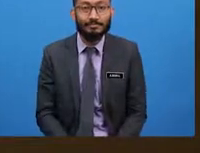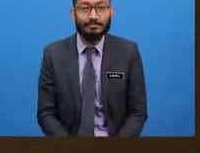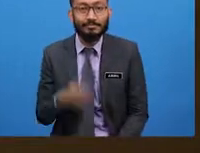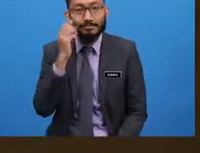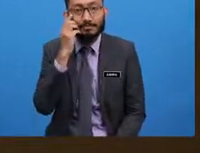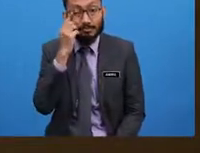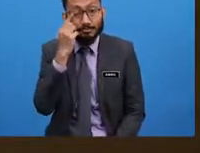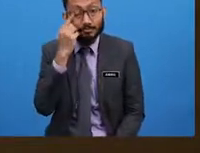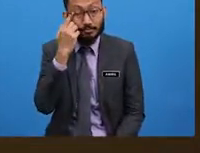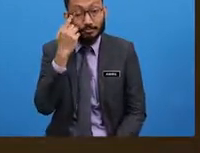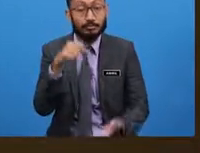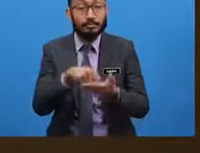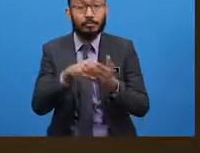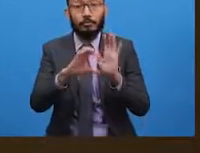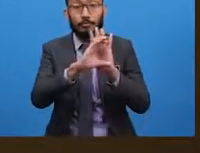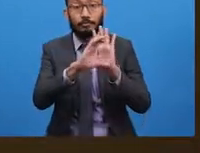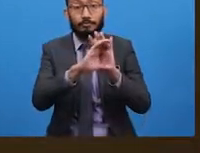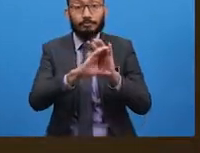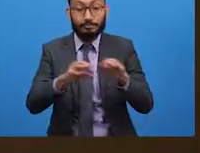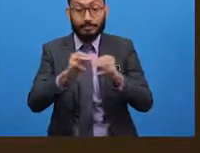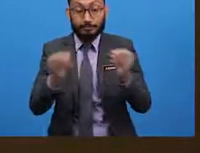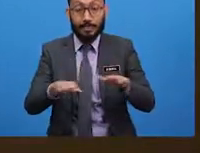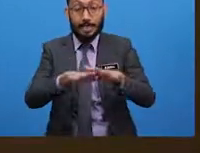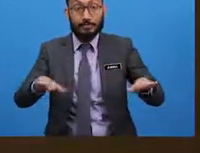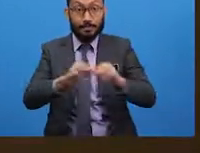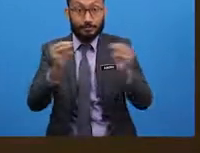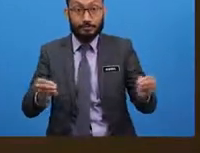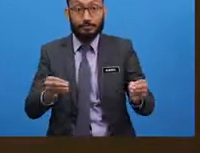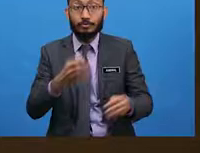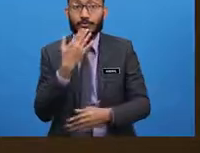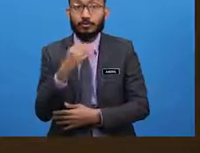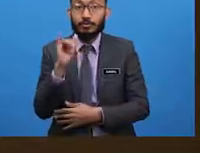Ini contoh alas pinggan atau mangkuk dengan warna yang berbeza.